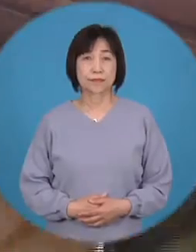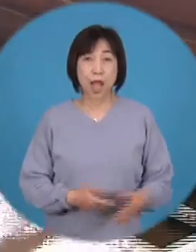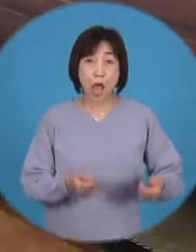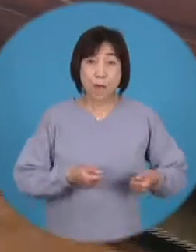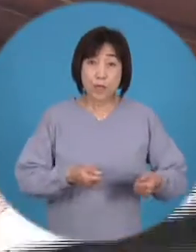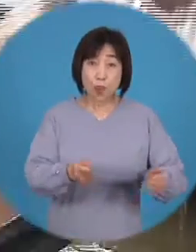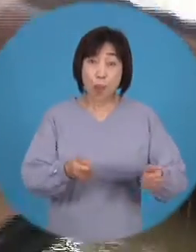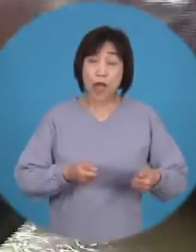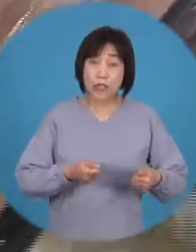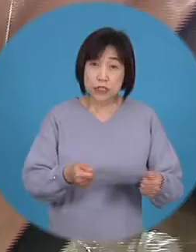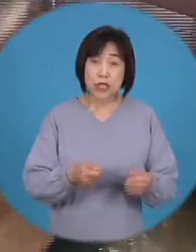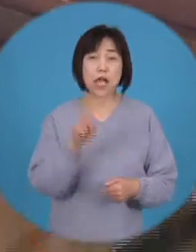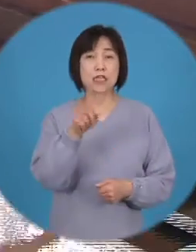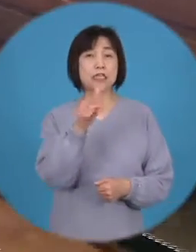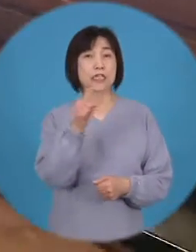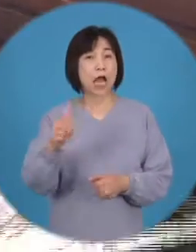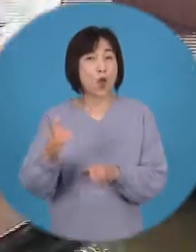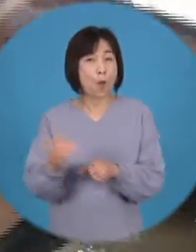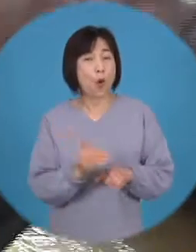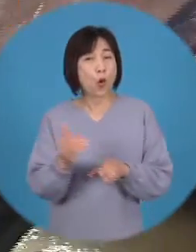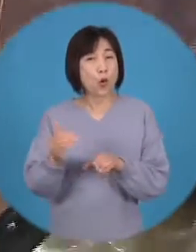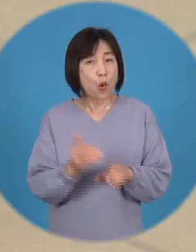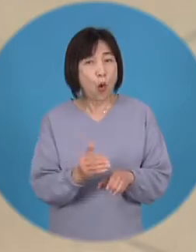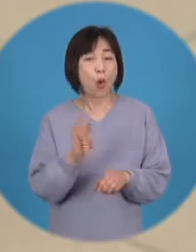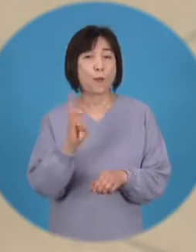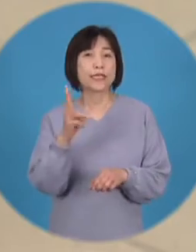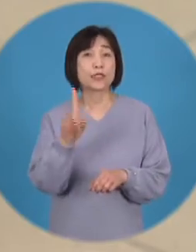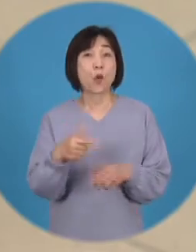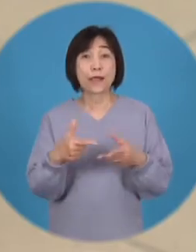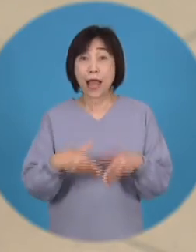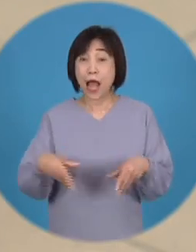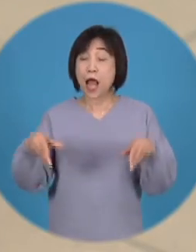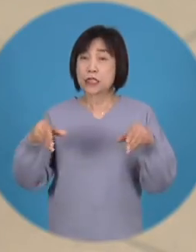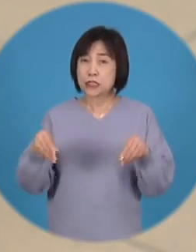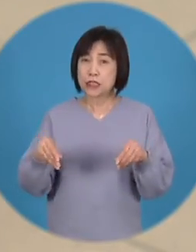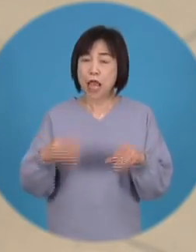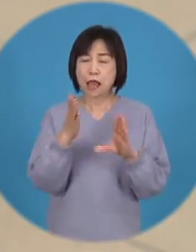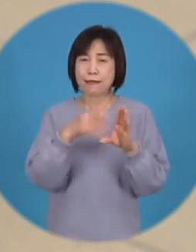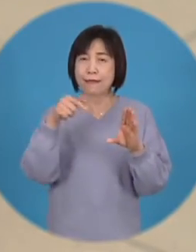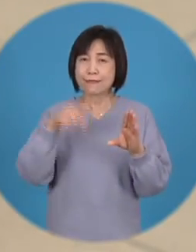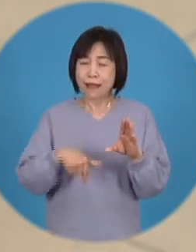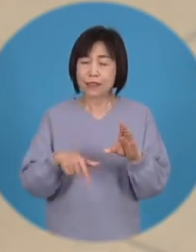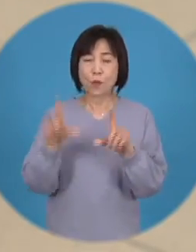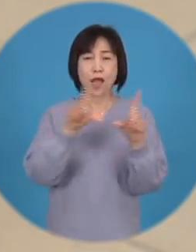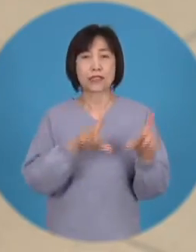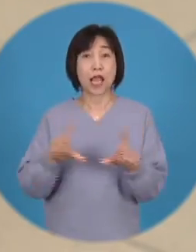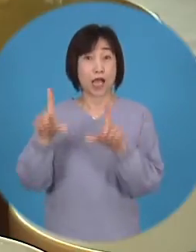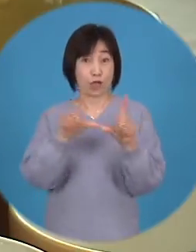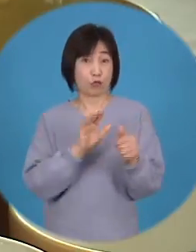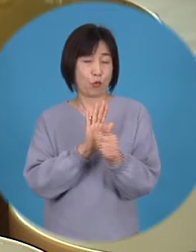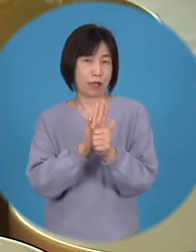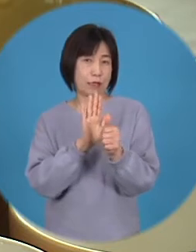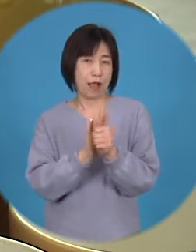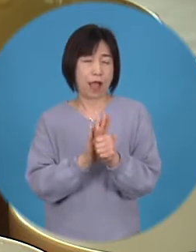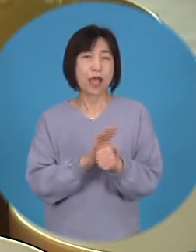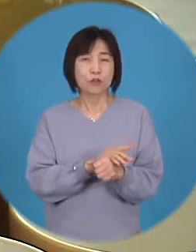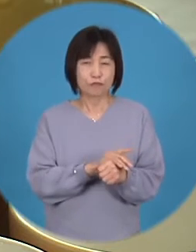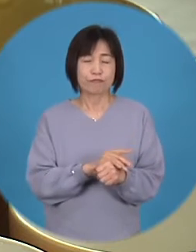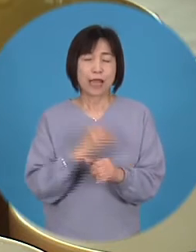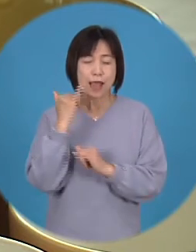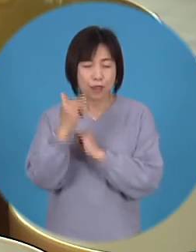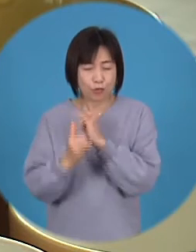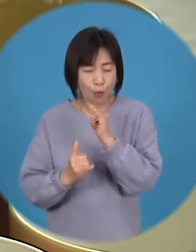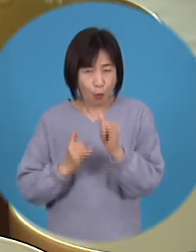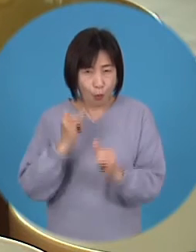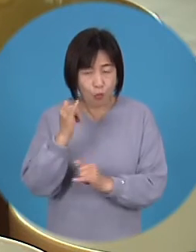美濃足、飛騨の木工、美濃焼など県内には人々の暮らしを支えてきた歴史ある伝統産業